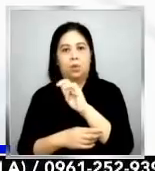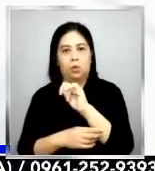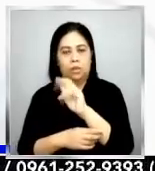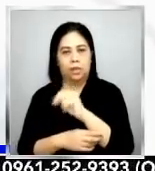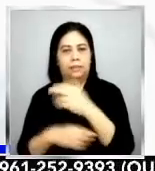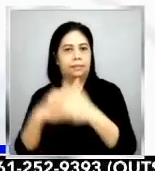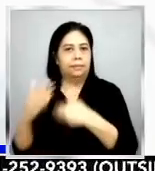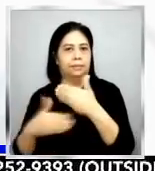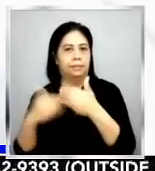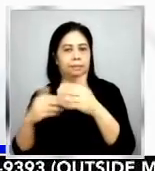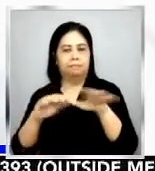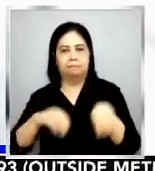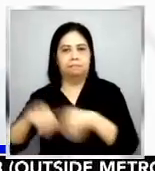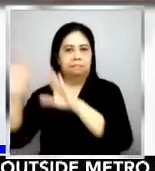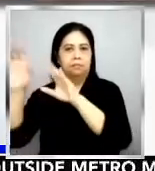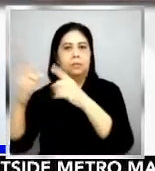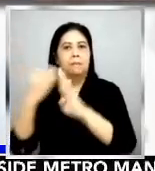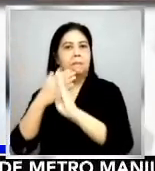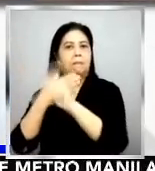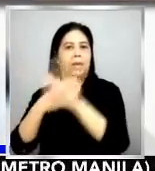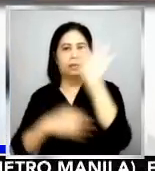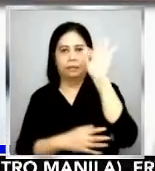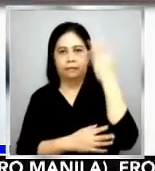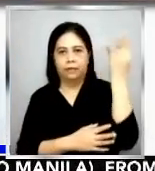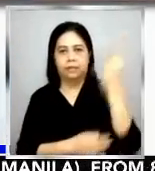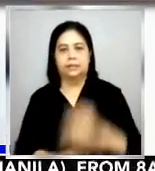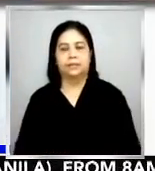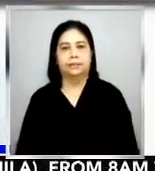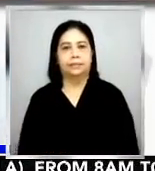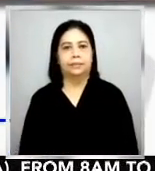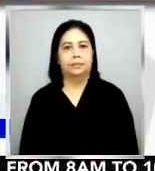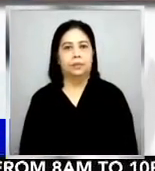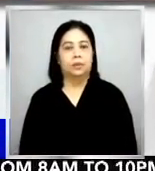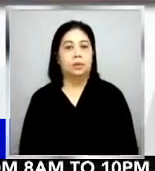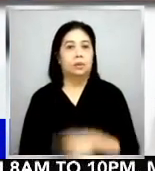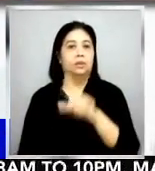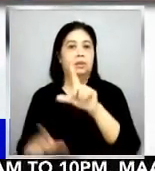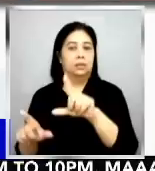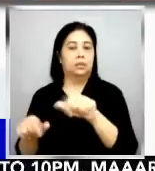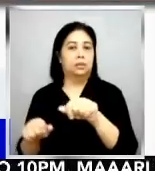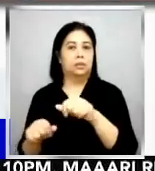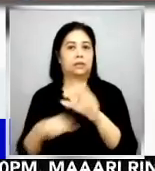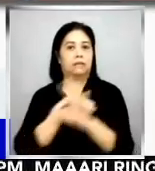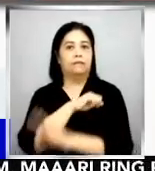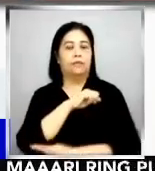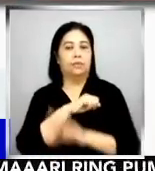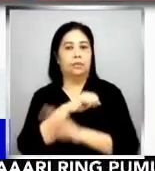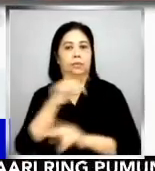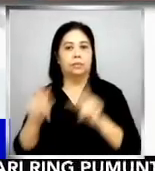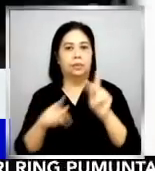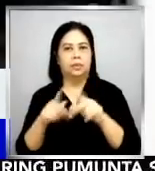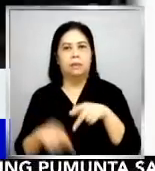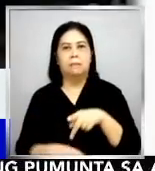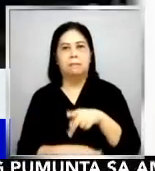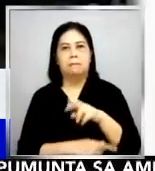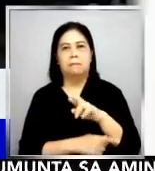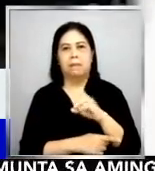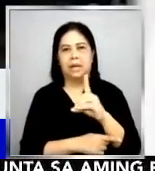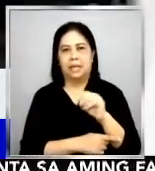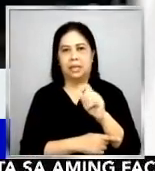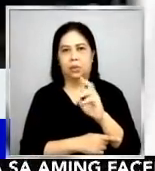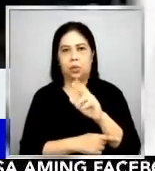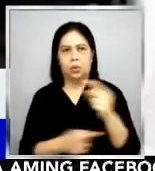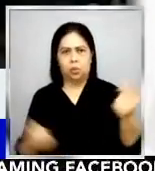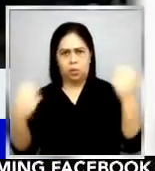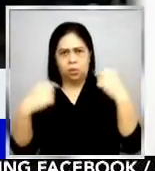deportation pabalik ng France. Tinuturing natin itong mga ganitong foreign national na predators who go here and prey on